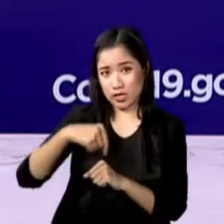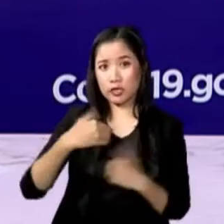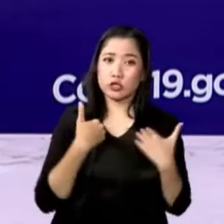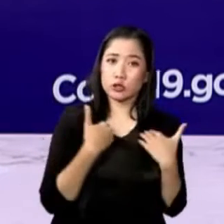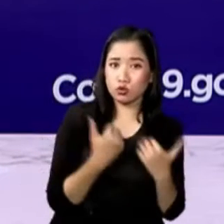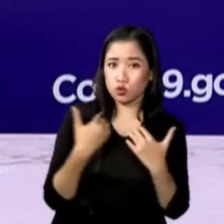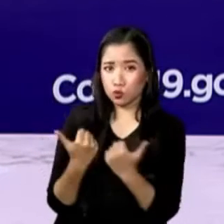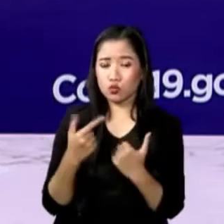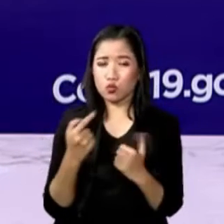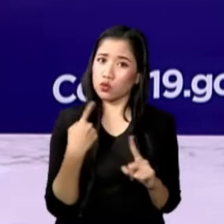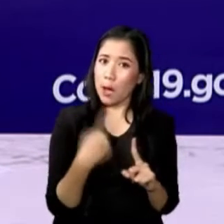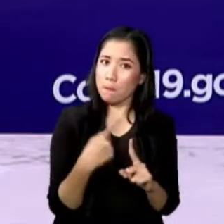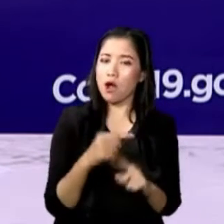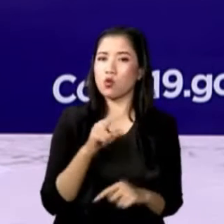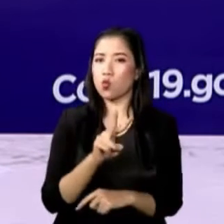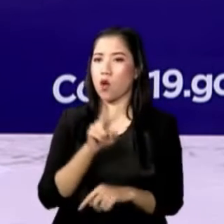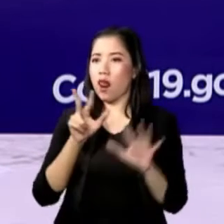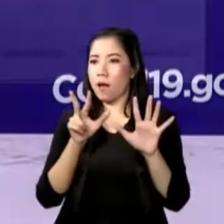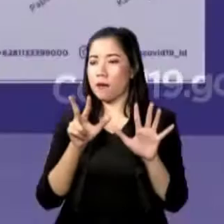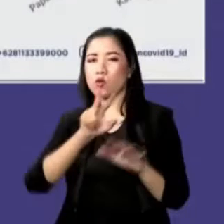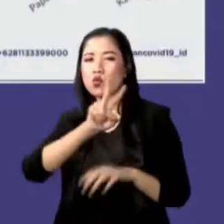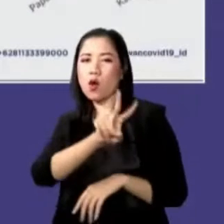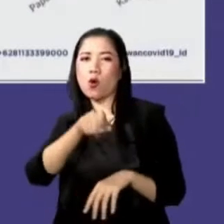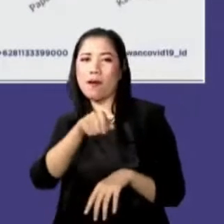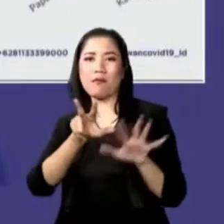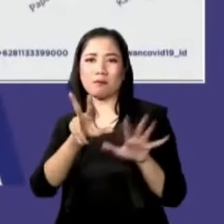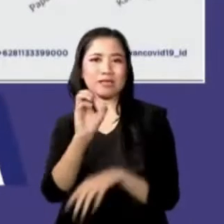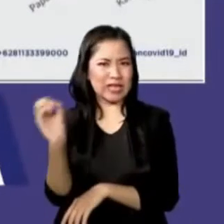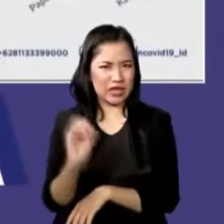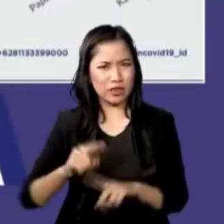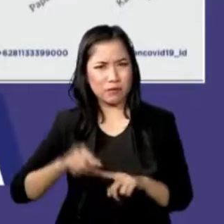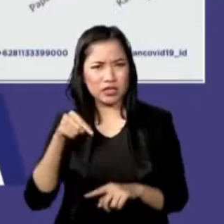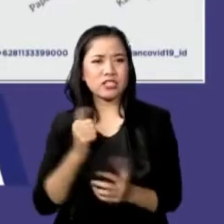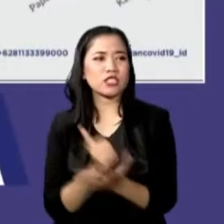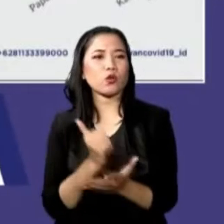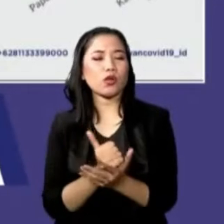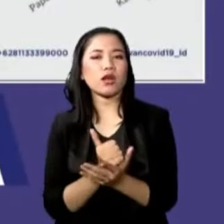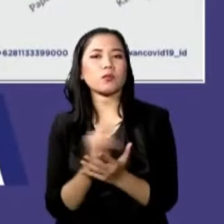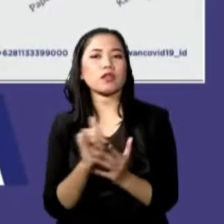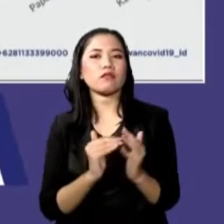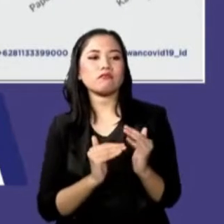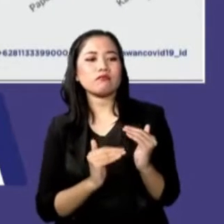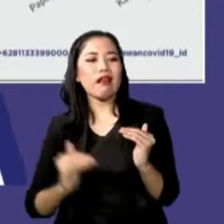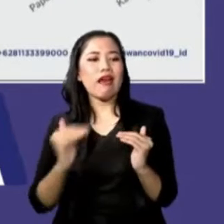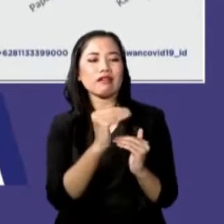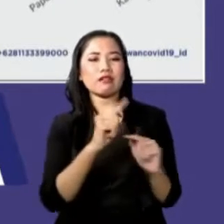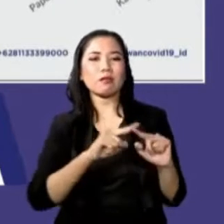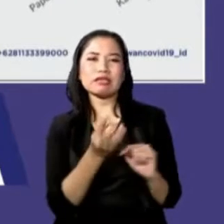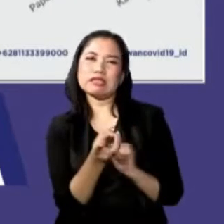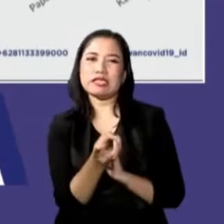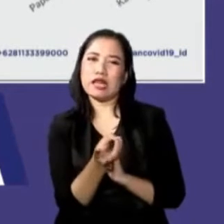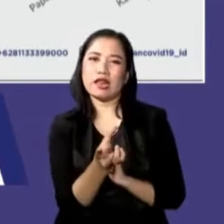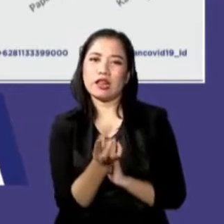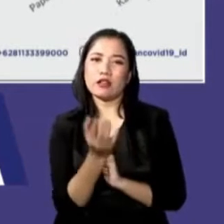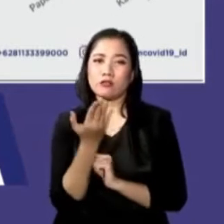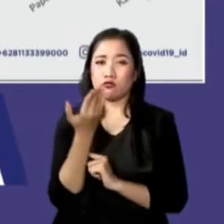kenaikan 8,2%, namun kenaikan ini lebih kecil daripada minggu sebelumnya, yaitu mencatatkan